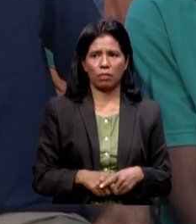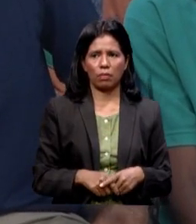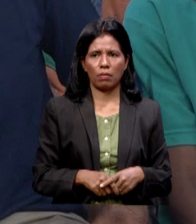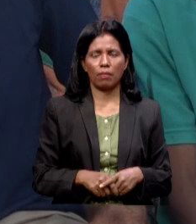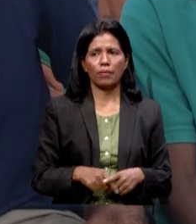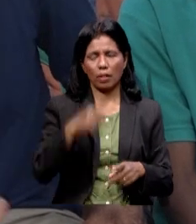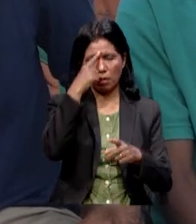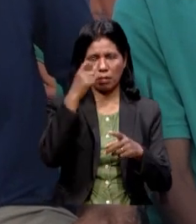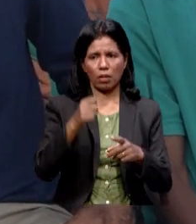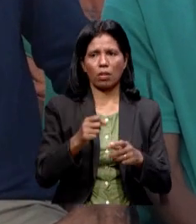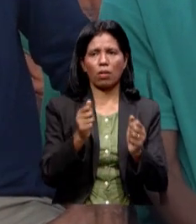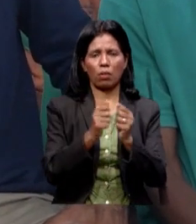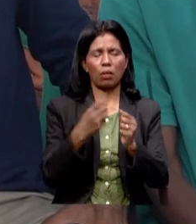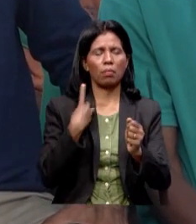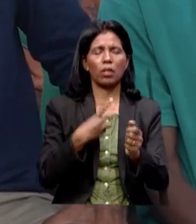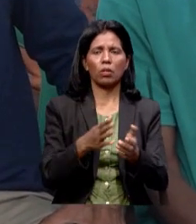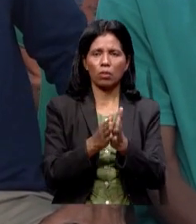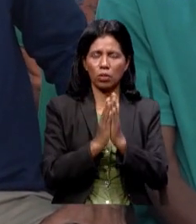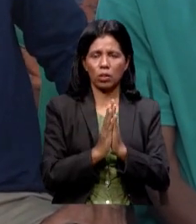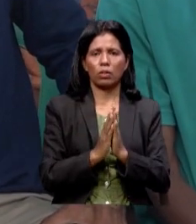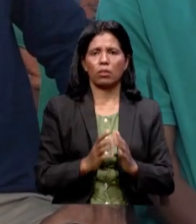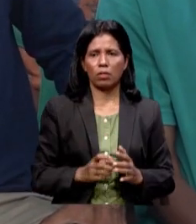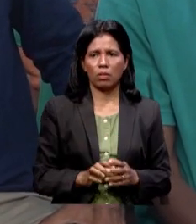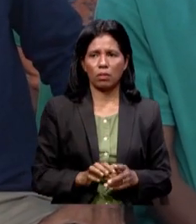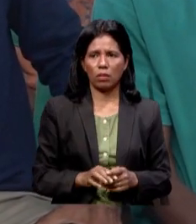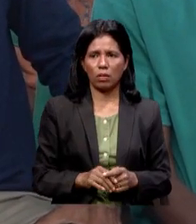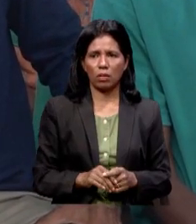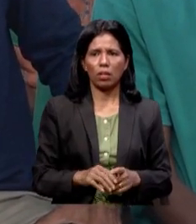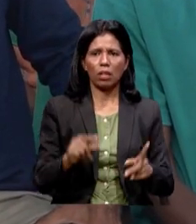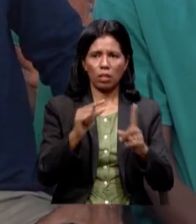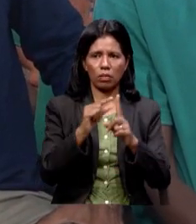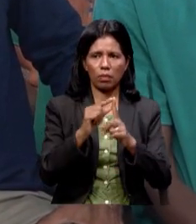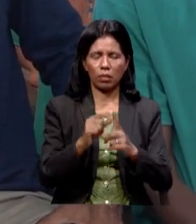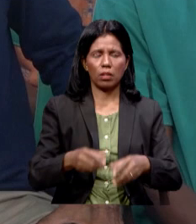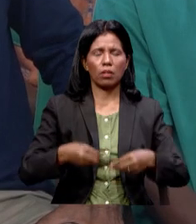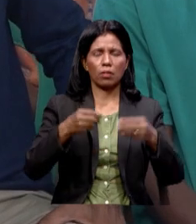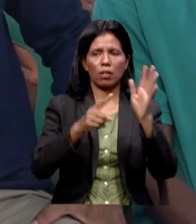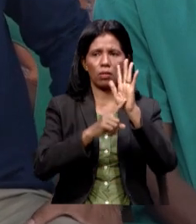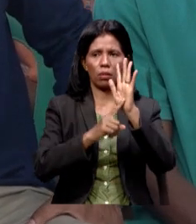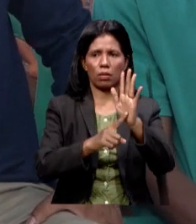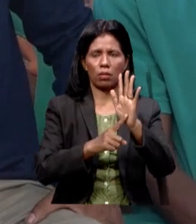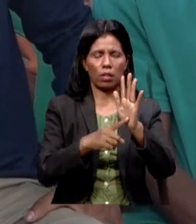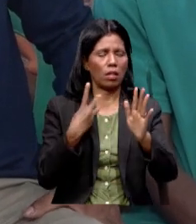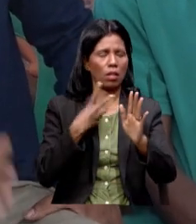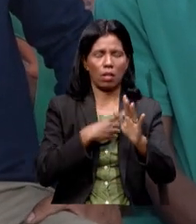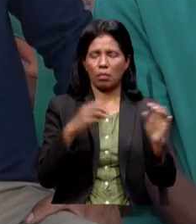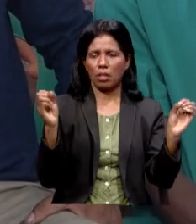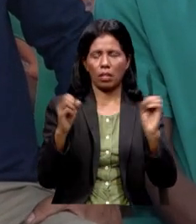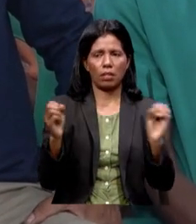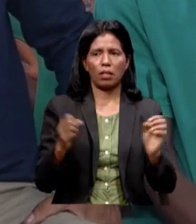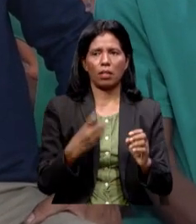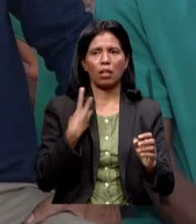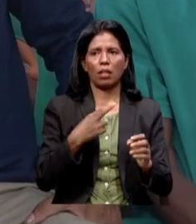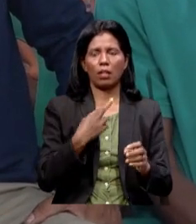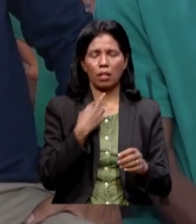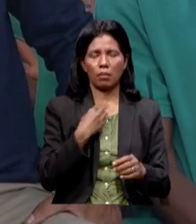tami dene ma ka o amne jense ne ame le foi ne be ma koin sira fosai media dene ame lasimu Kami dene maka kami respon